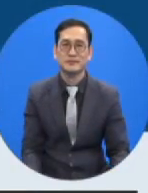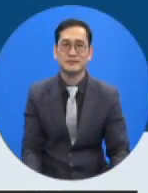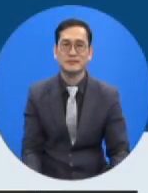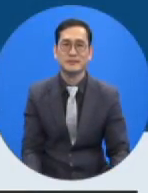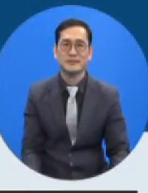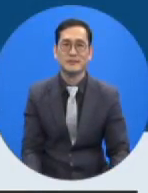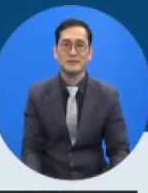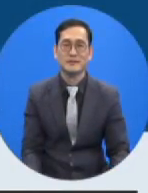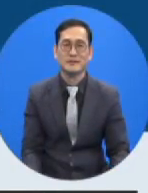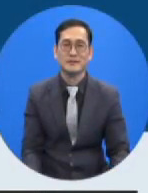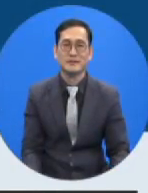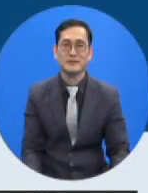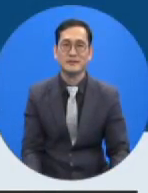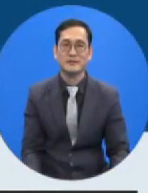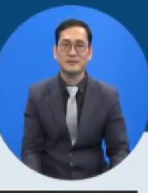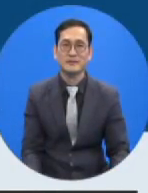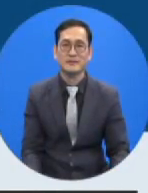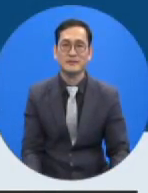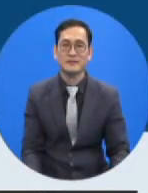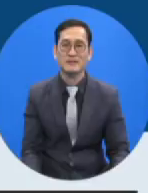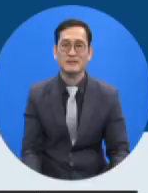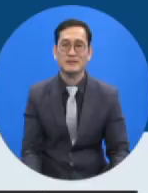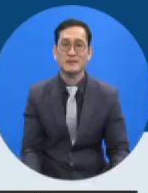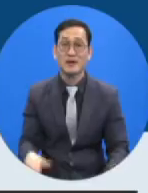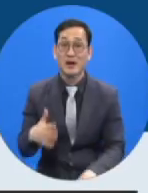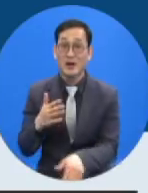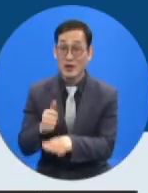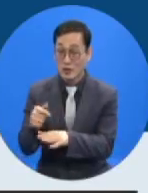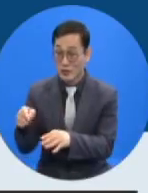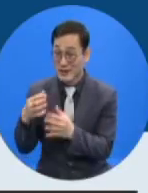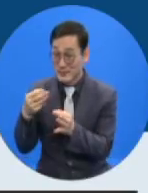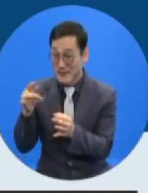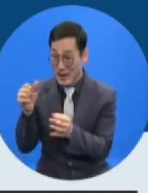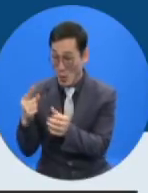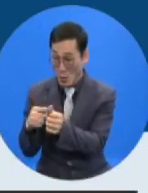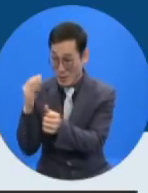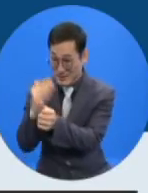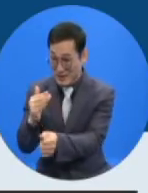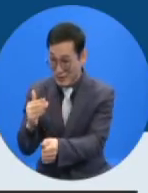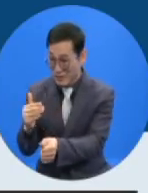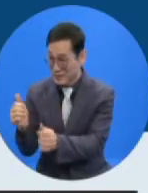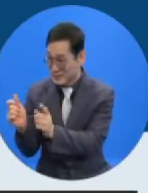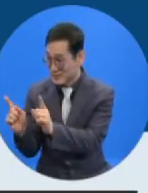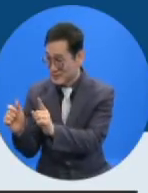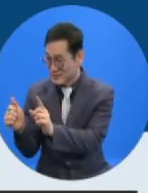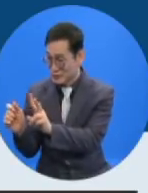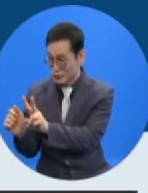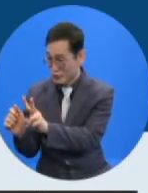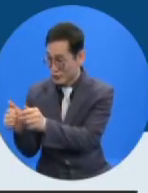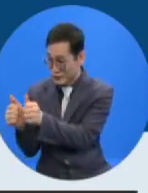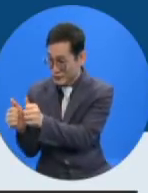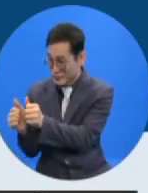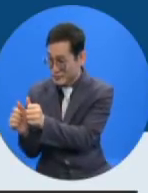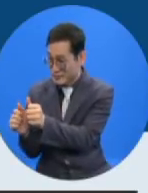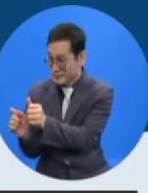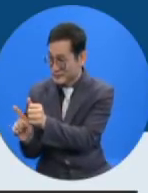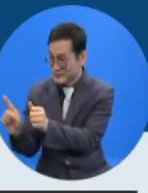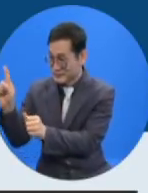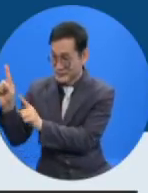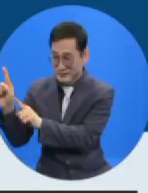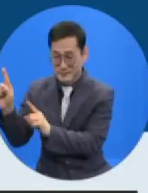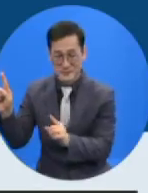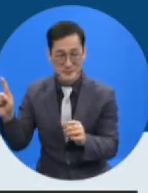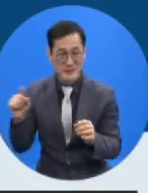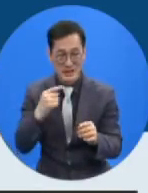자연스럽게 단일화가 되는 거 아니냐 뭐 이런 얘기도 나오고 있고요. 김대 후보 해명은 거동불편한 노인들도 시설을